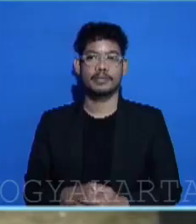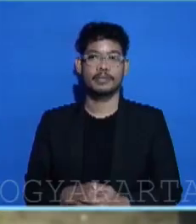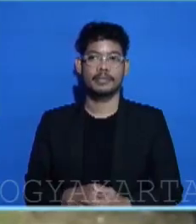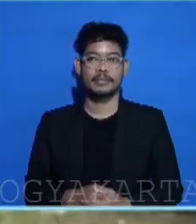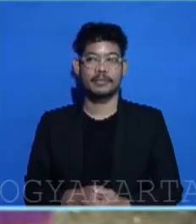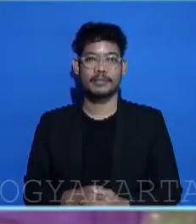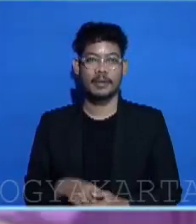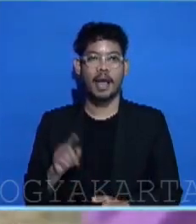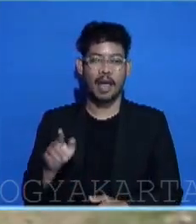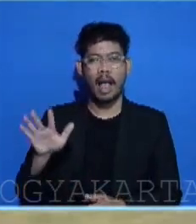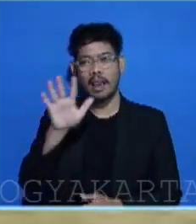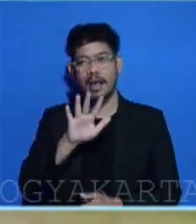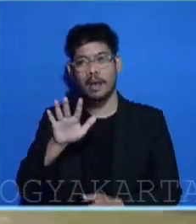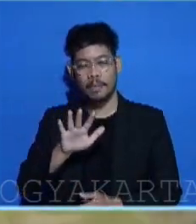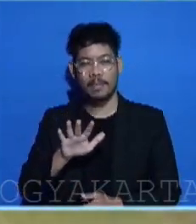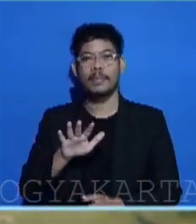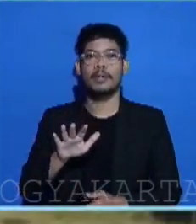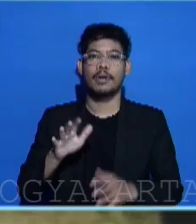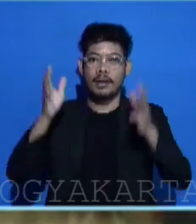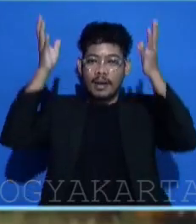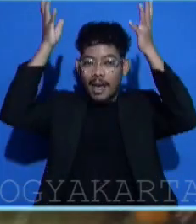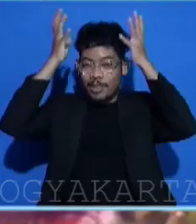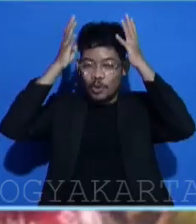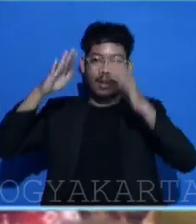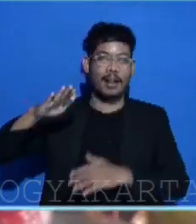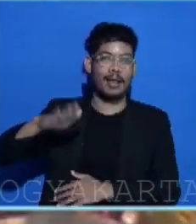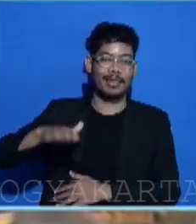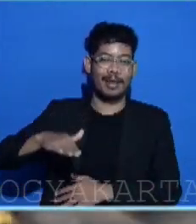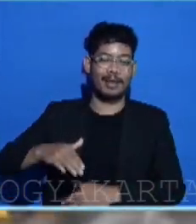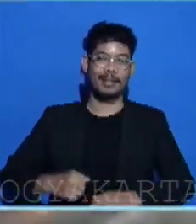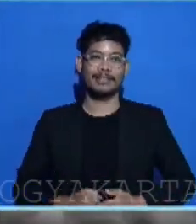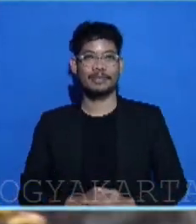kewan-kewan khas Indonesia maka tanpa laporan ini pun Margo Laras daging bantu